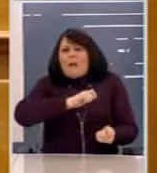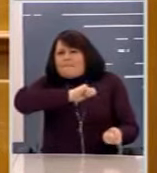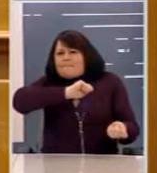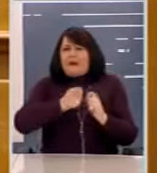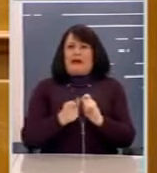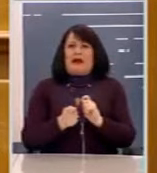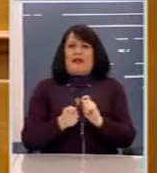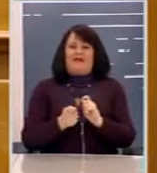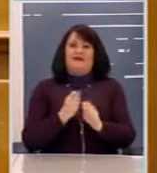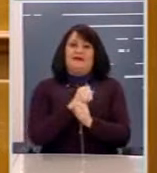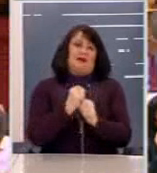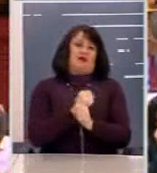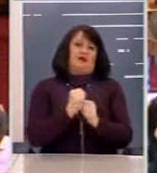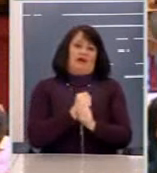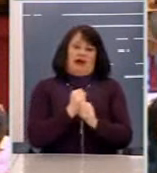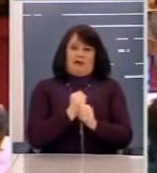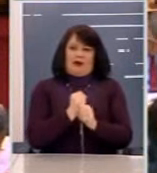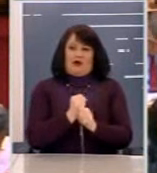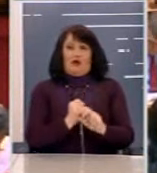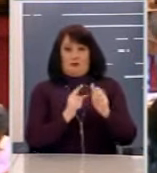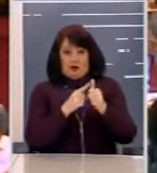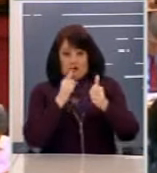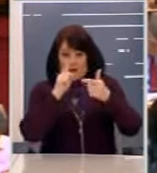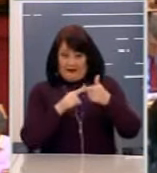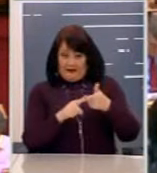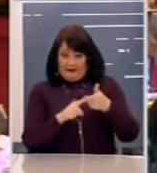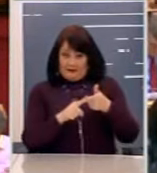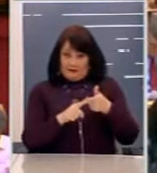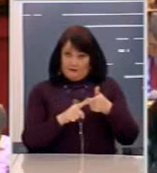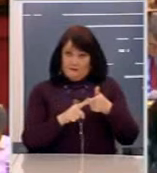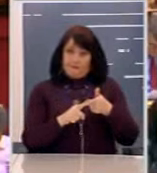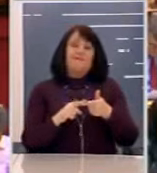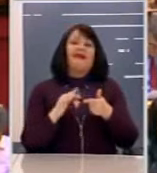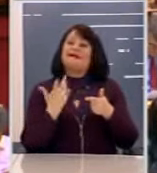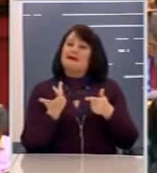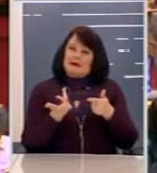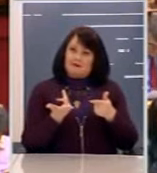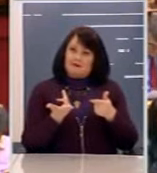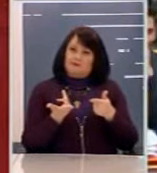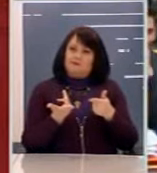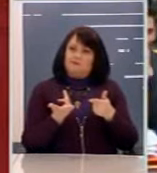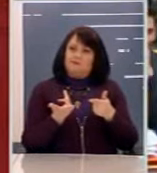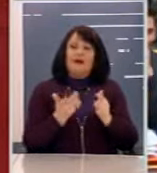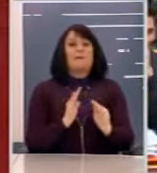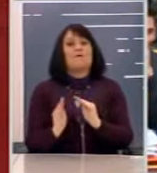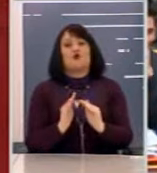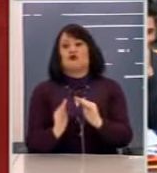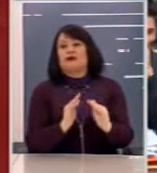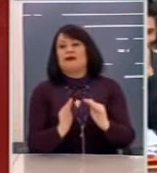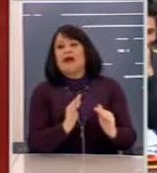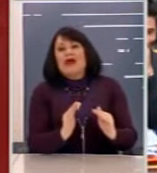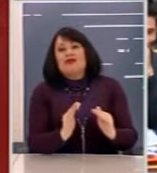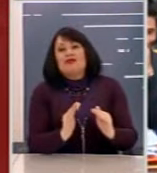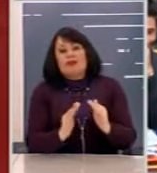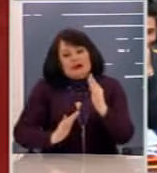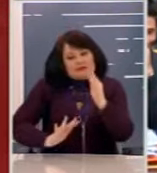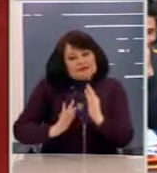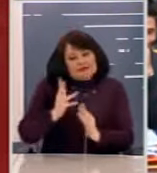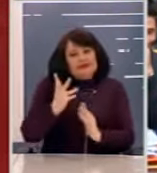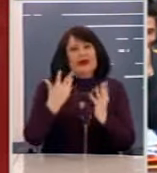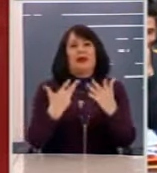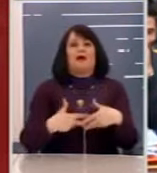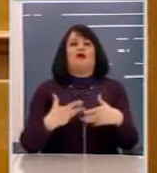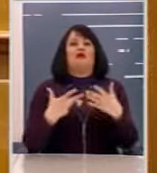φαρμάκου. Και το δεύτερο είναι ότι θωρακίζουμε και αναβαθμίζουμε τη